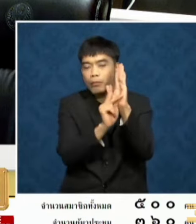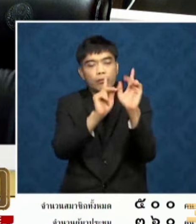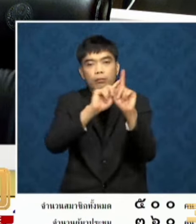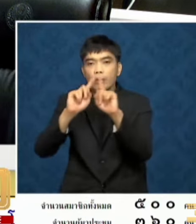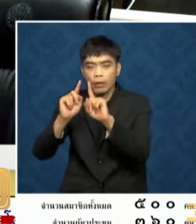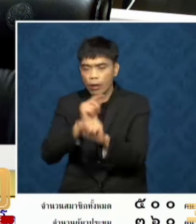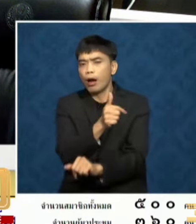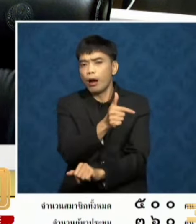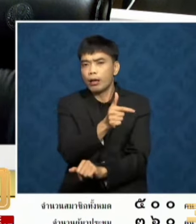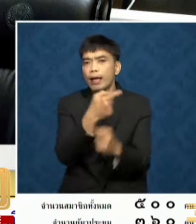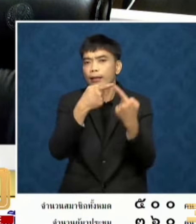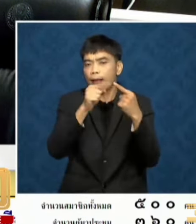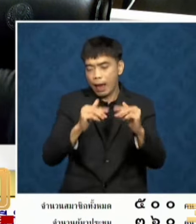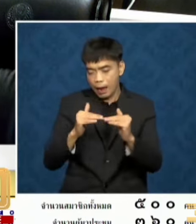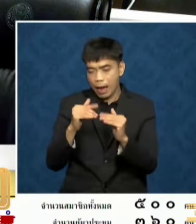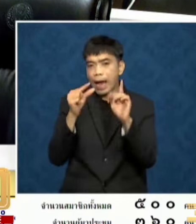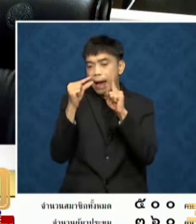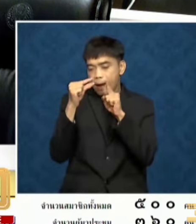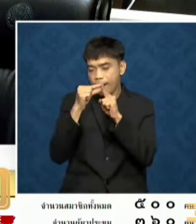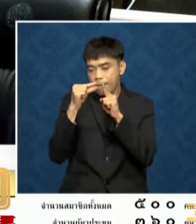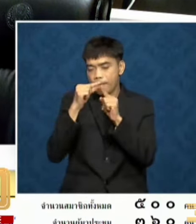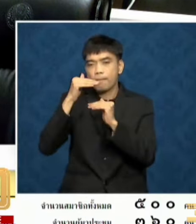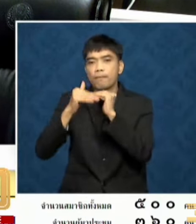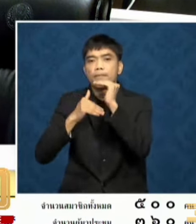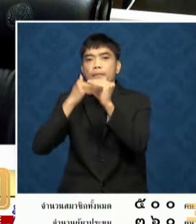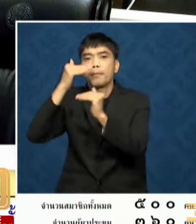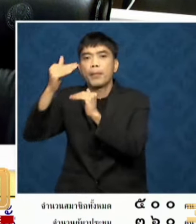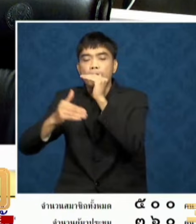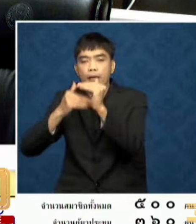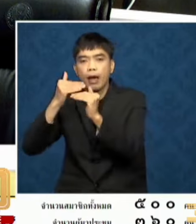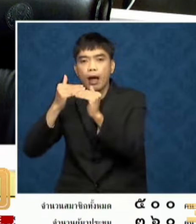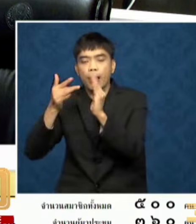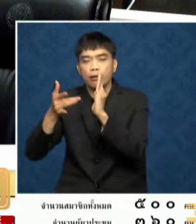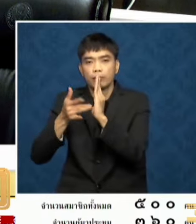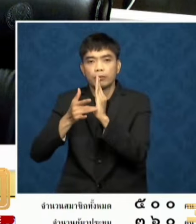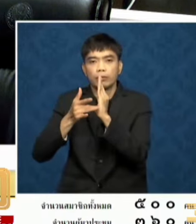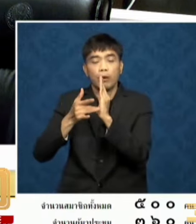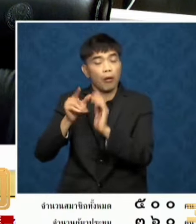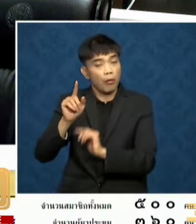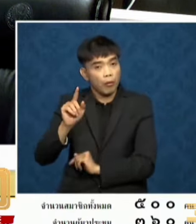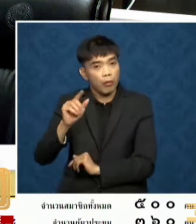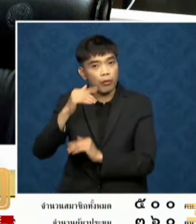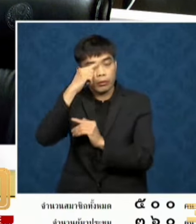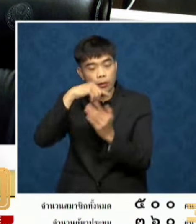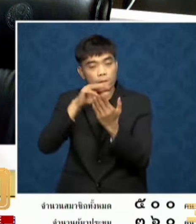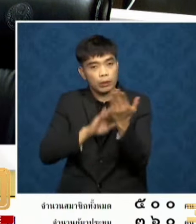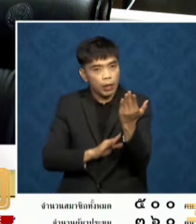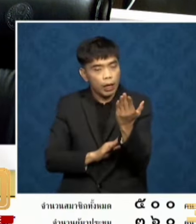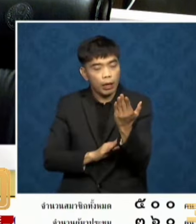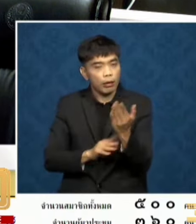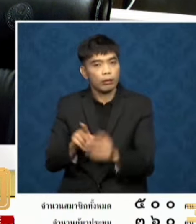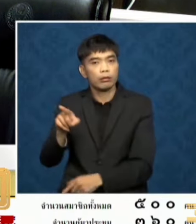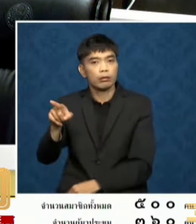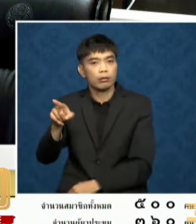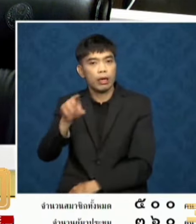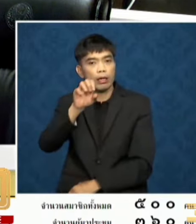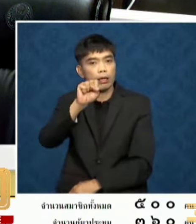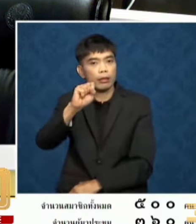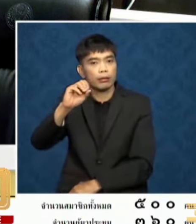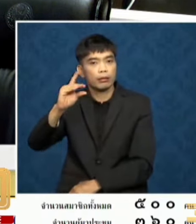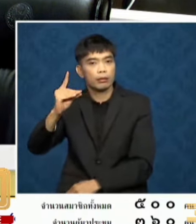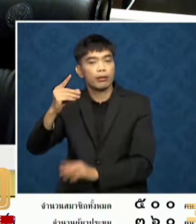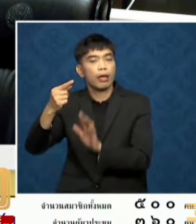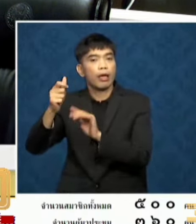แต่มีคำว่าพัฒนาโครงสร้างพื้นฐานด้านดิจิตอลที่สำคัญของประเทศอันนี้ผมแอบเป็นห่วงครับว่าเอ็ดด้าจะทำเองใช่หรือ